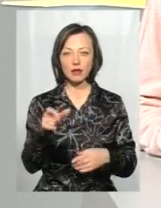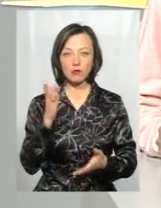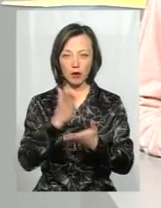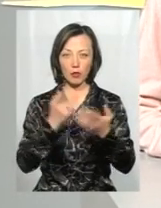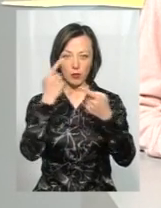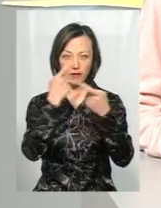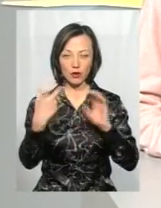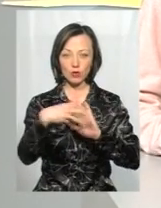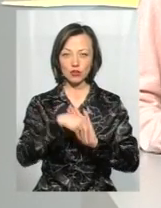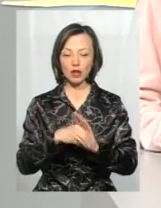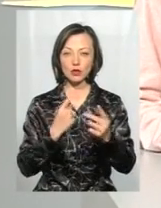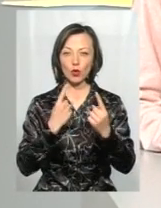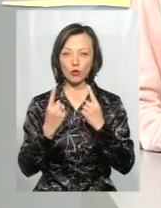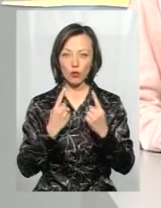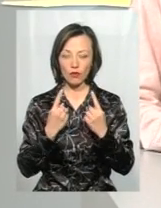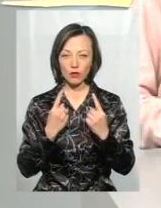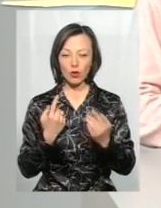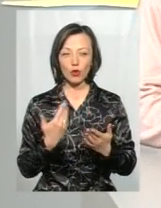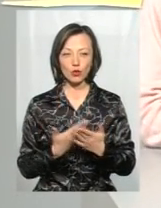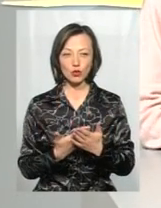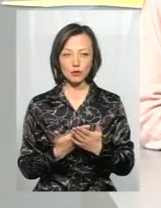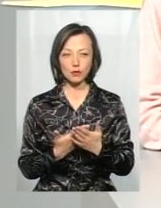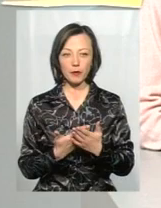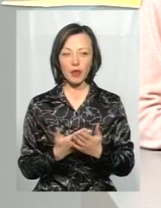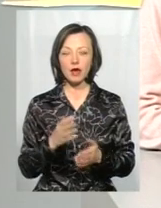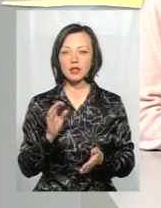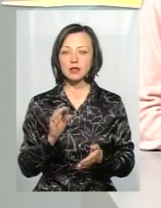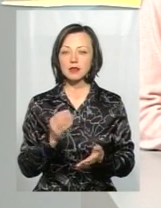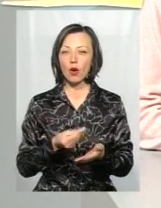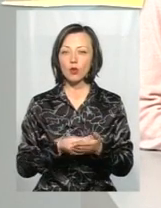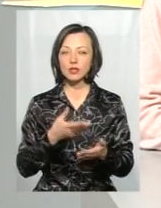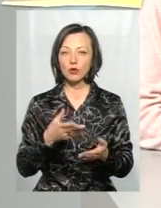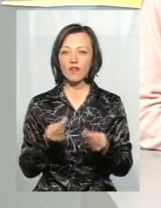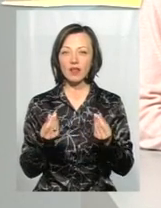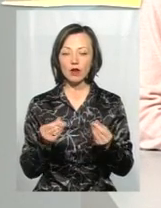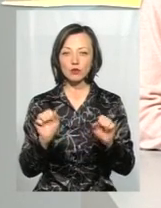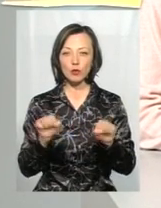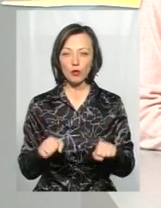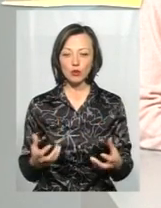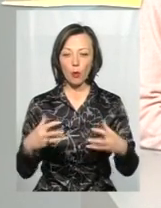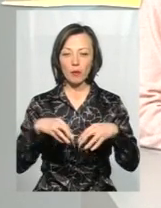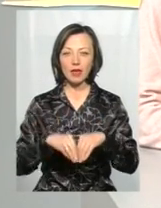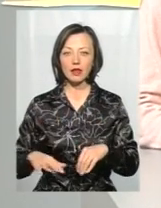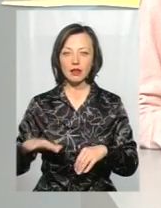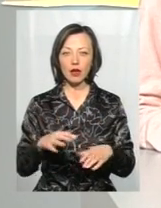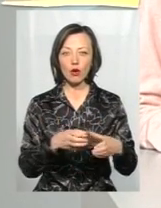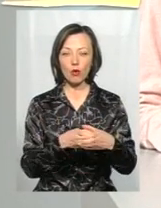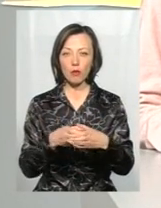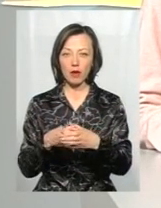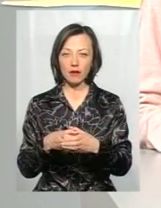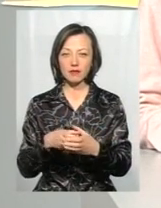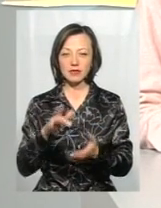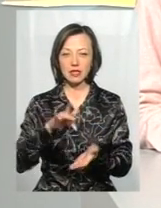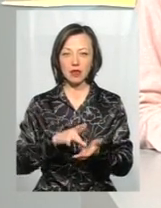ефірі. Долучайтесь до розмови. Отож, за оцінкою фінансової спроможності об'єднаних тергромад, а її склали в